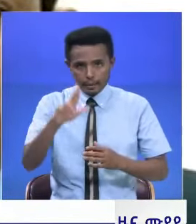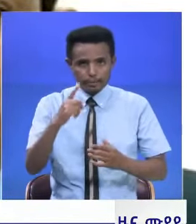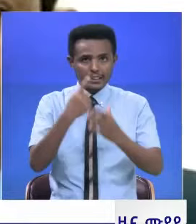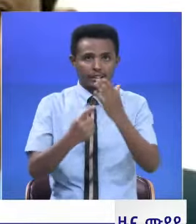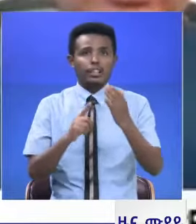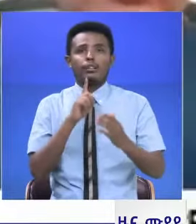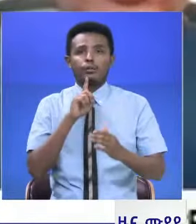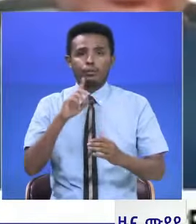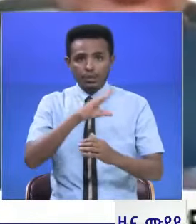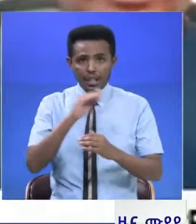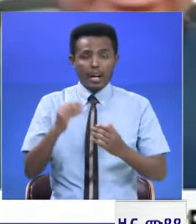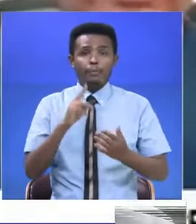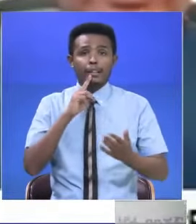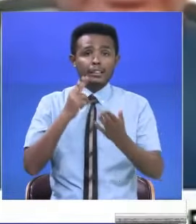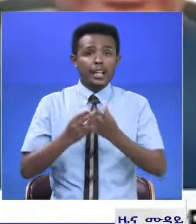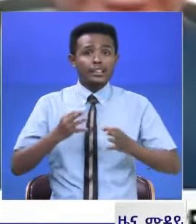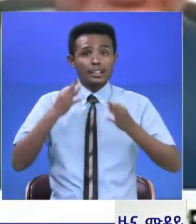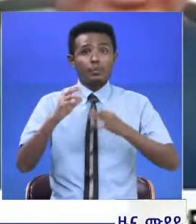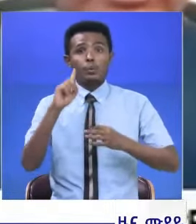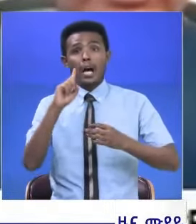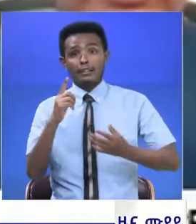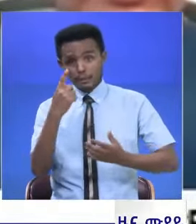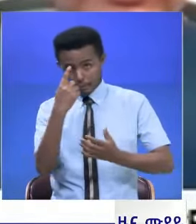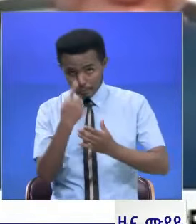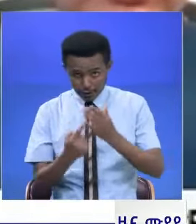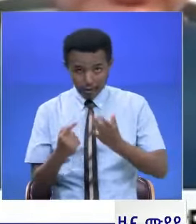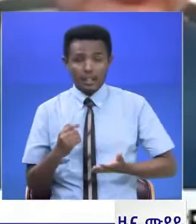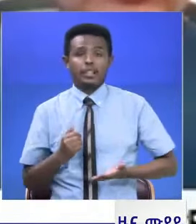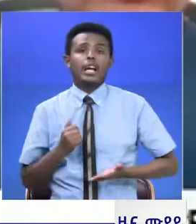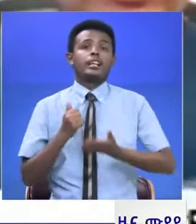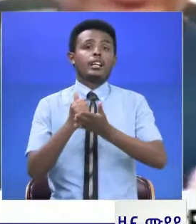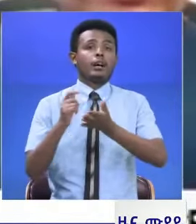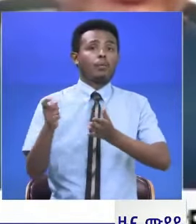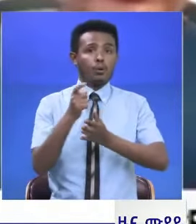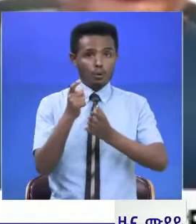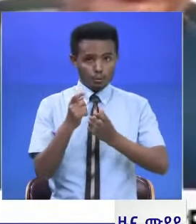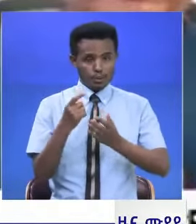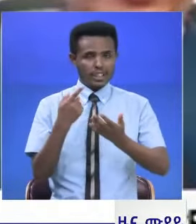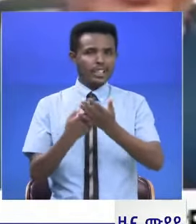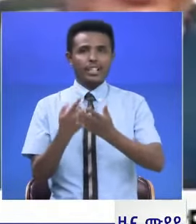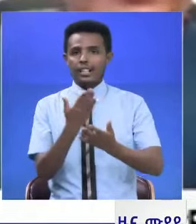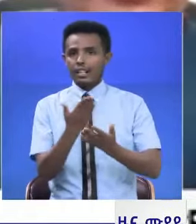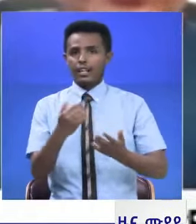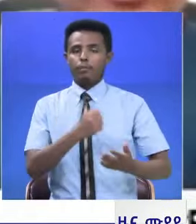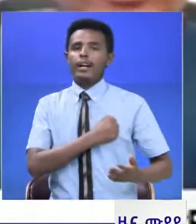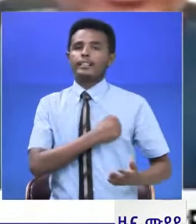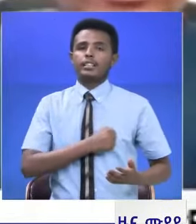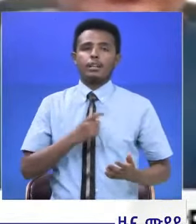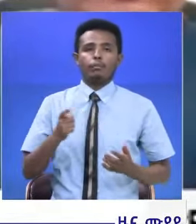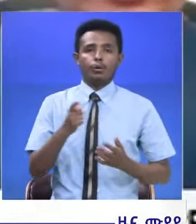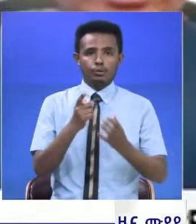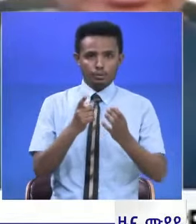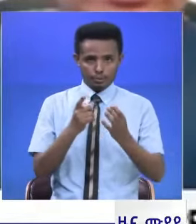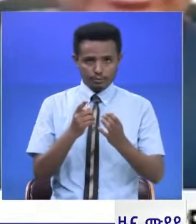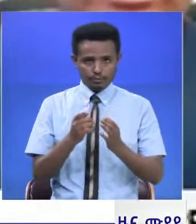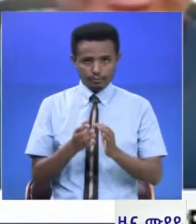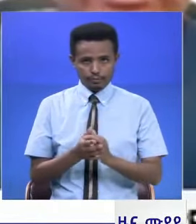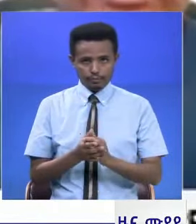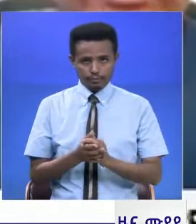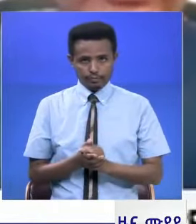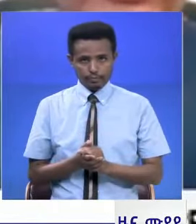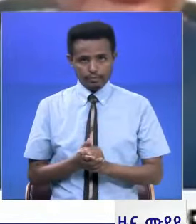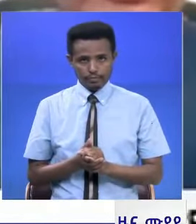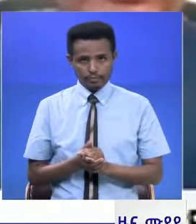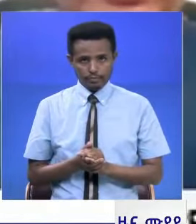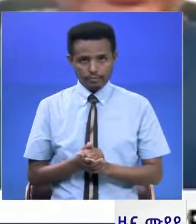ያደላ መሆኑ እየታዘብን ነው። ይህ አሳዛኝ ነው። So we see one-sided reporting and we are really sad